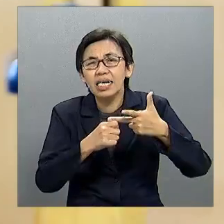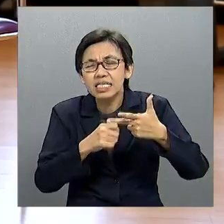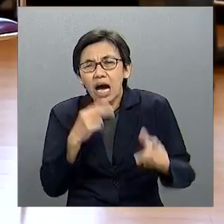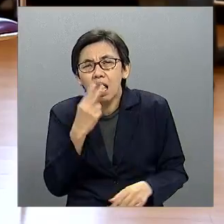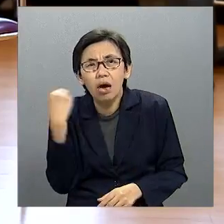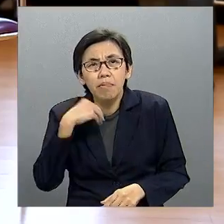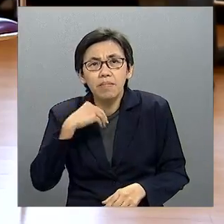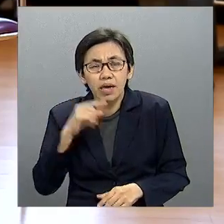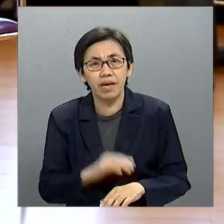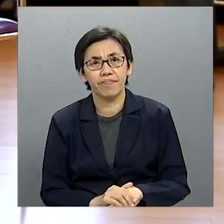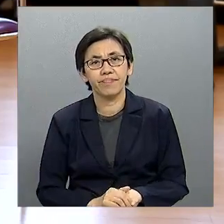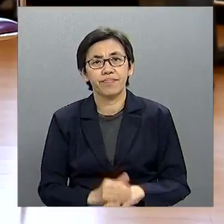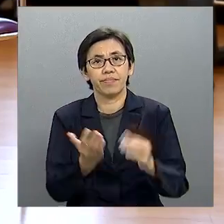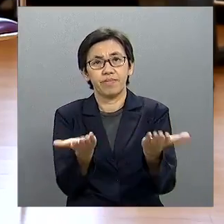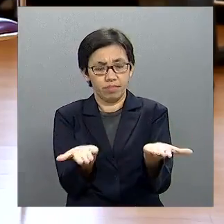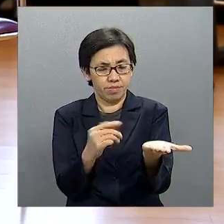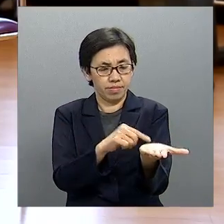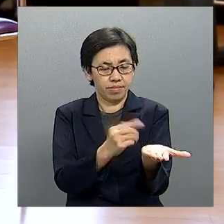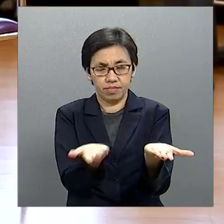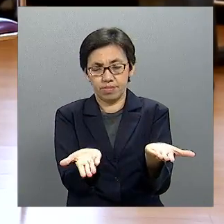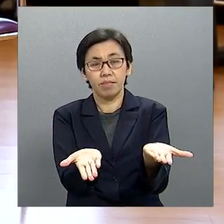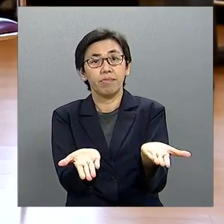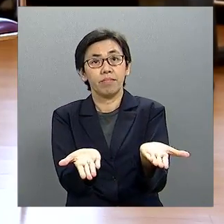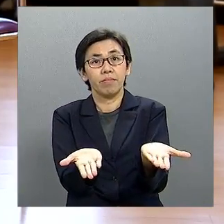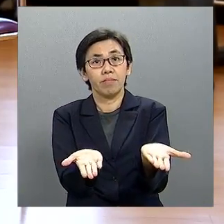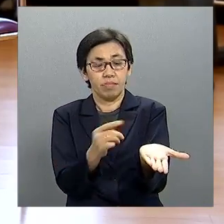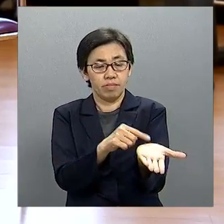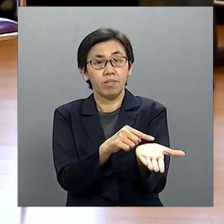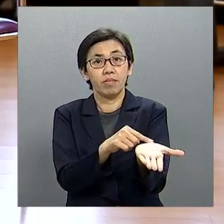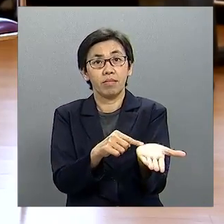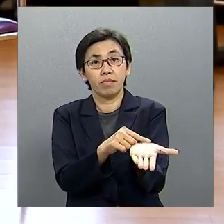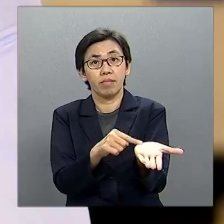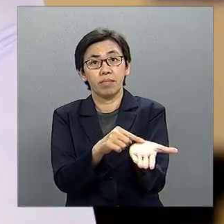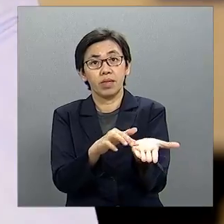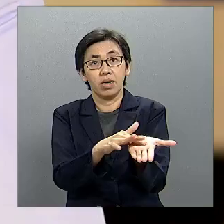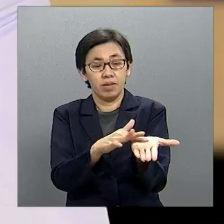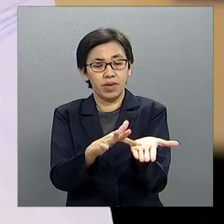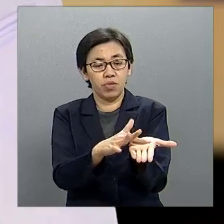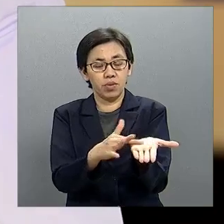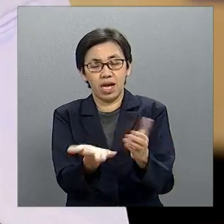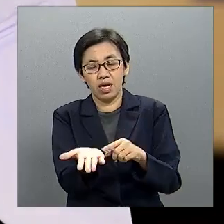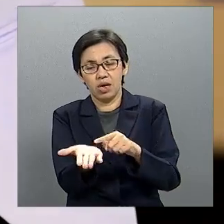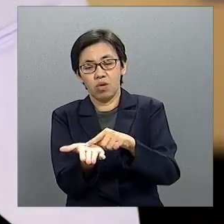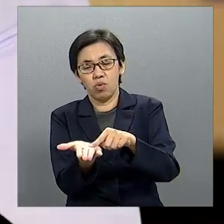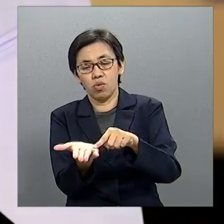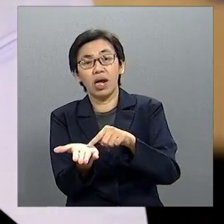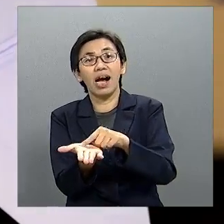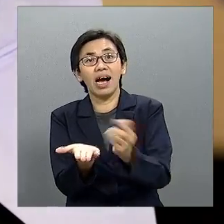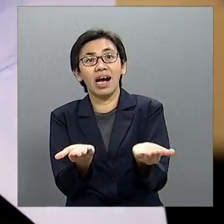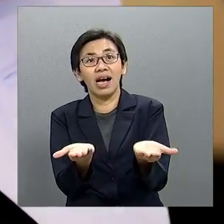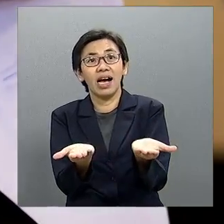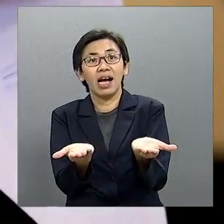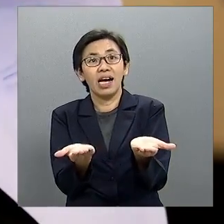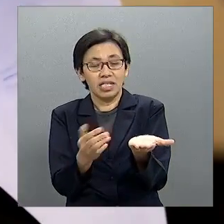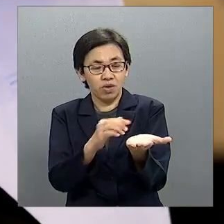ริเวณอุ้งฝ่ามือเราตรงเนี้ยครับเราสังเกตว่าในคนปกติเนี่ยเราจะมีอุ้งฝ่ามือตรงนี้นะ จะสูงกว่า จะอ้วนๆหน่อยอ้วนๆนะครับ